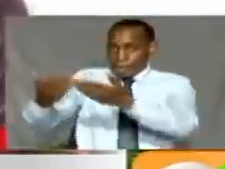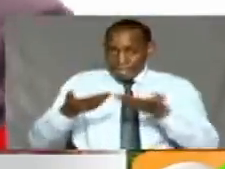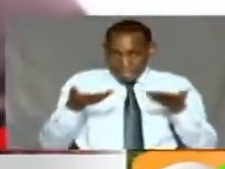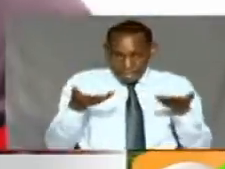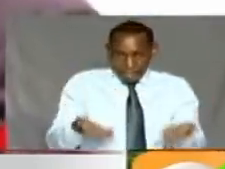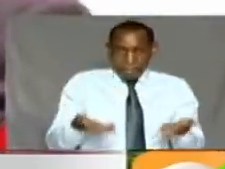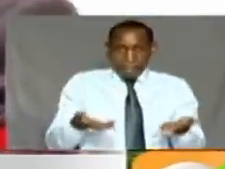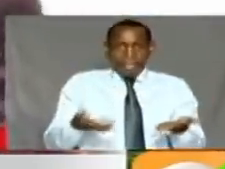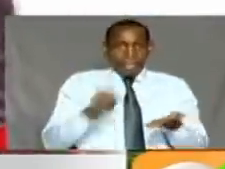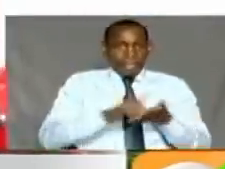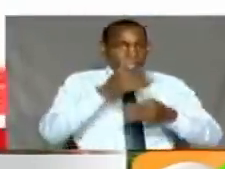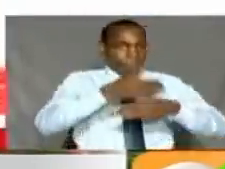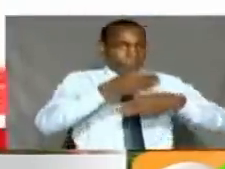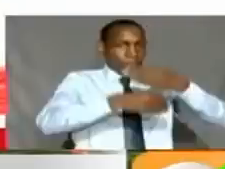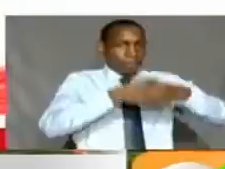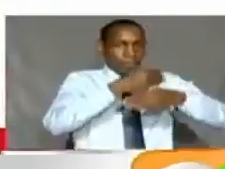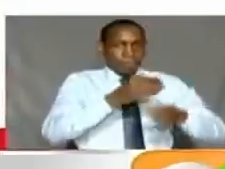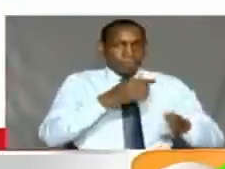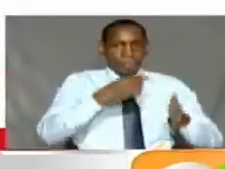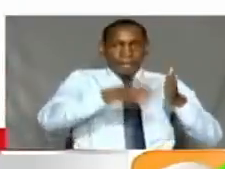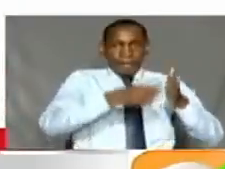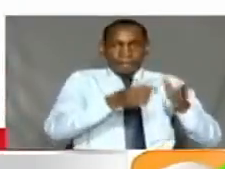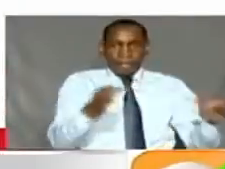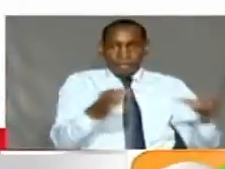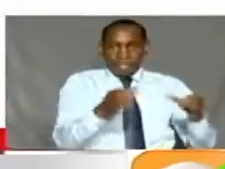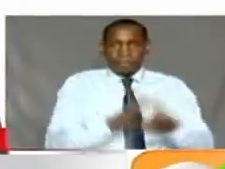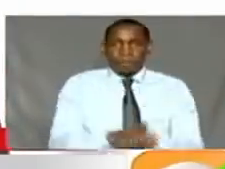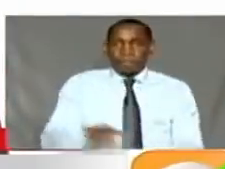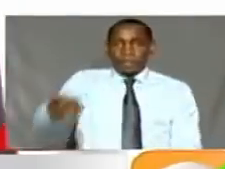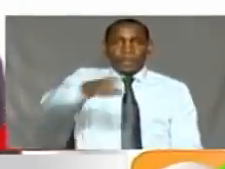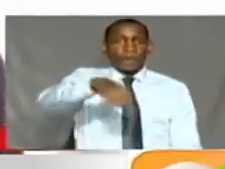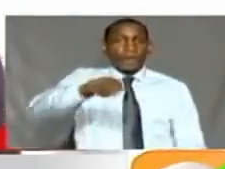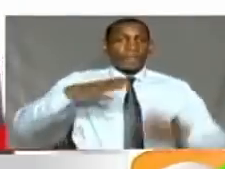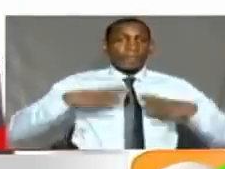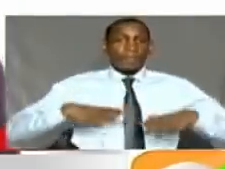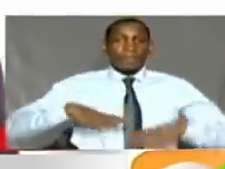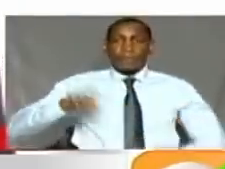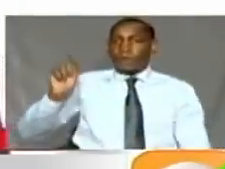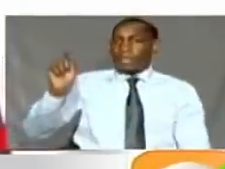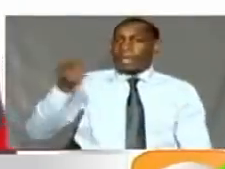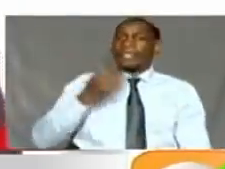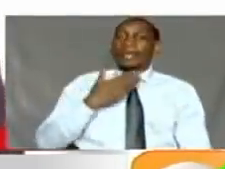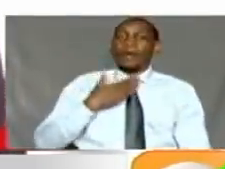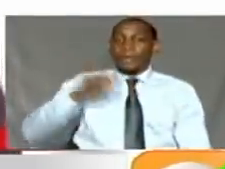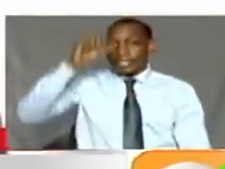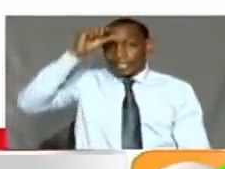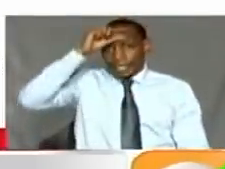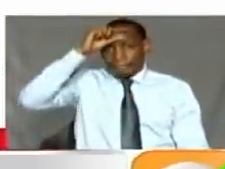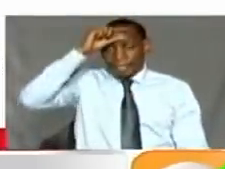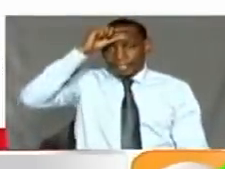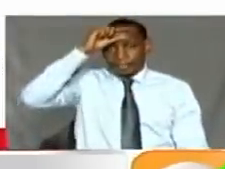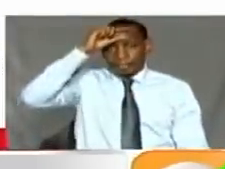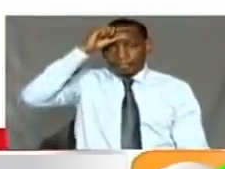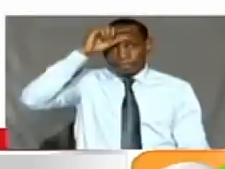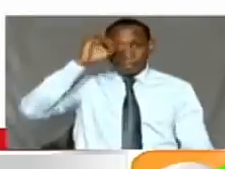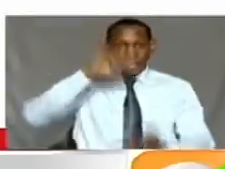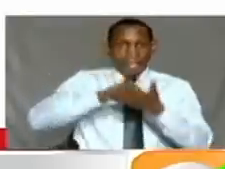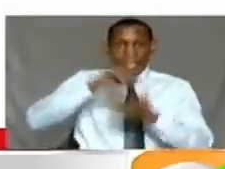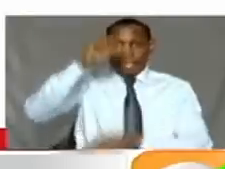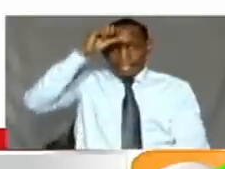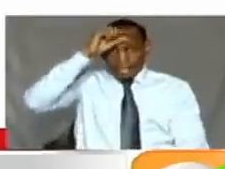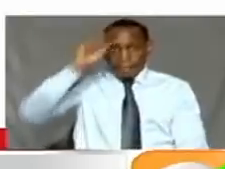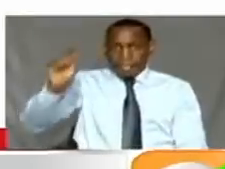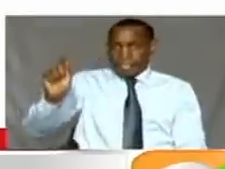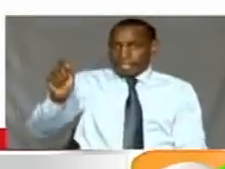khwisero? Wajenge hata ka factory kidogo. Sisi kama wananchi wa Kenya tunataka serikali that the government